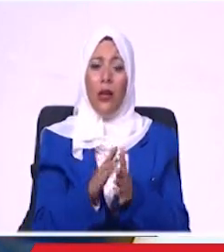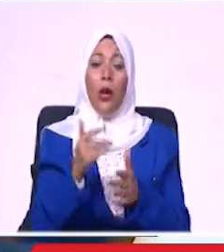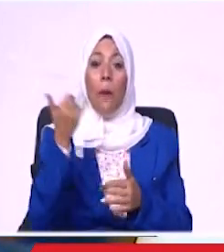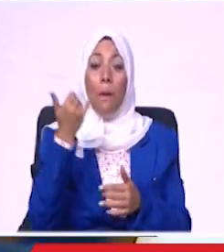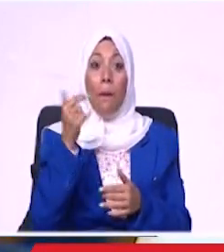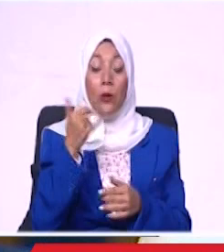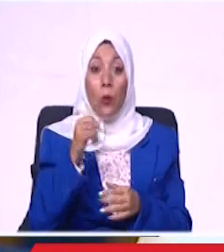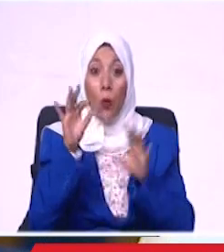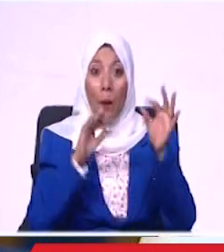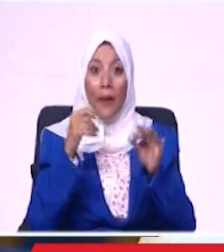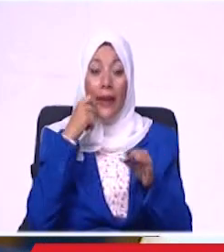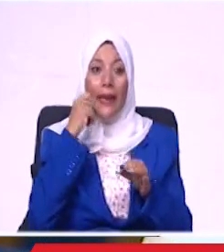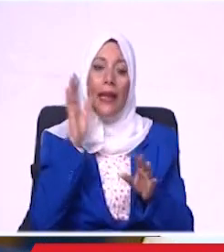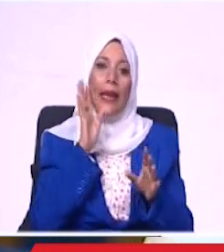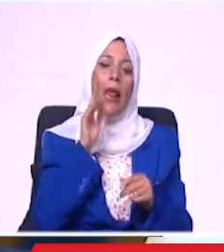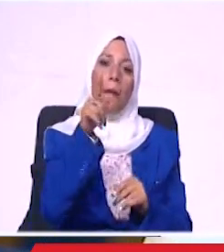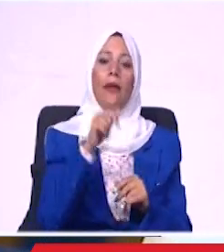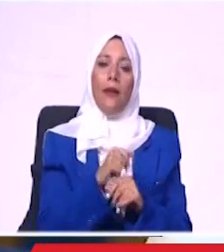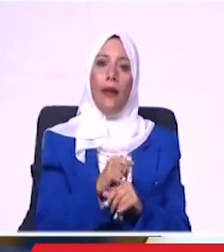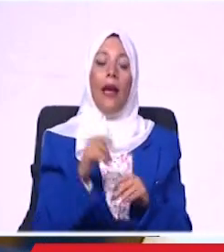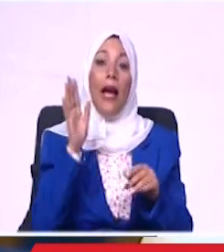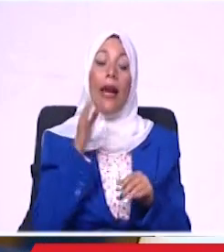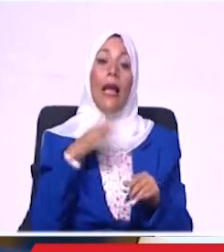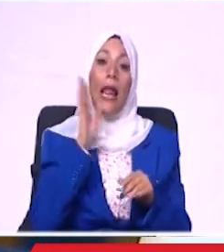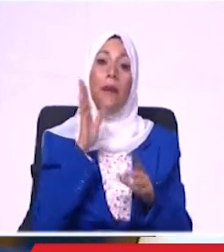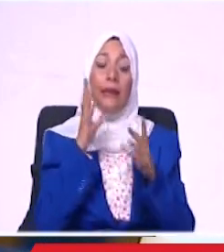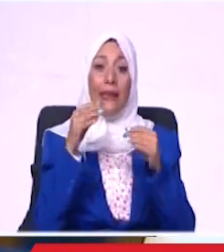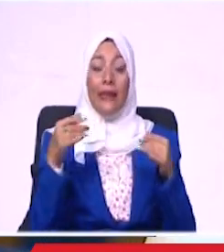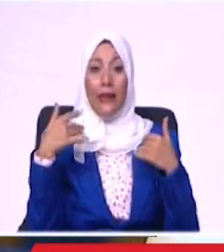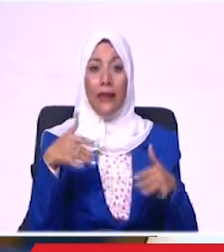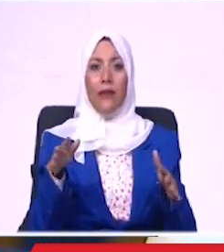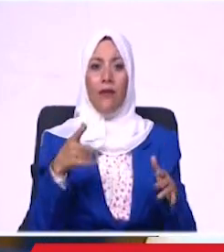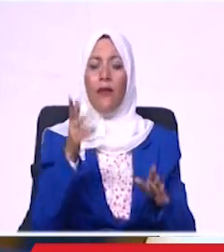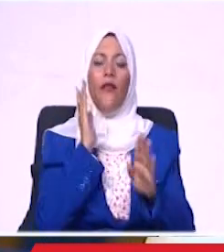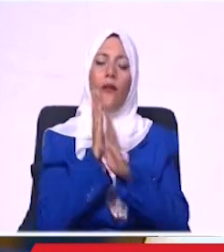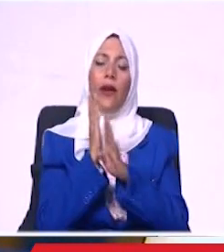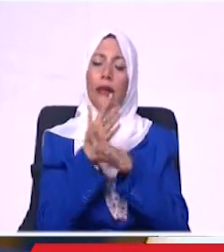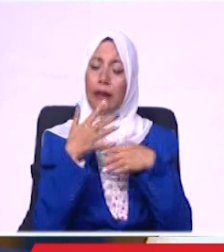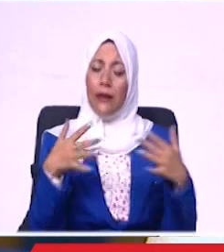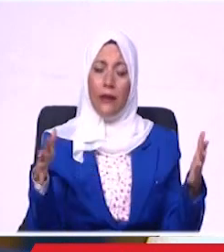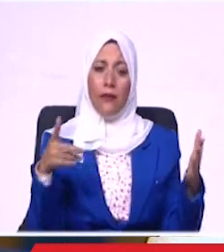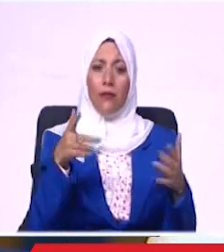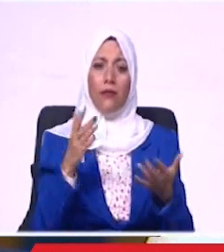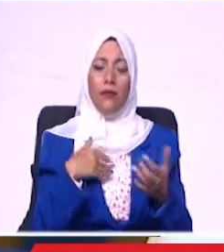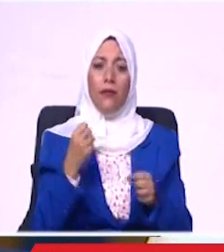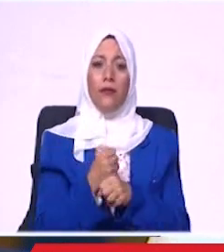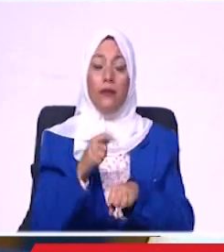الواحد يتعلم منها، انا اتعلمت منها كتير وفادني في حياتي. وانت بتقولي